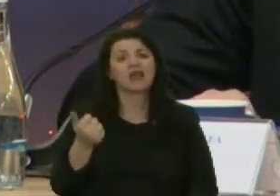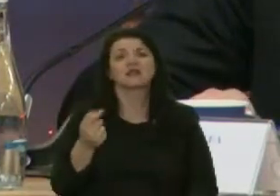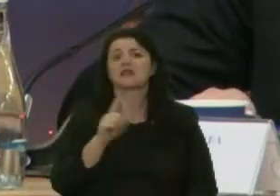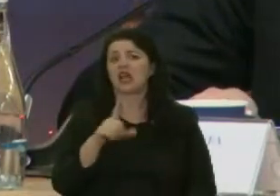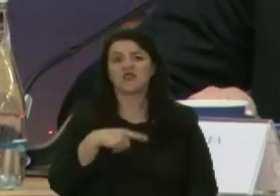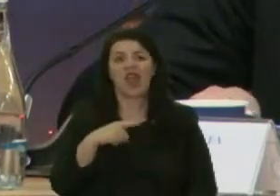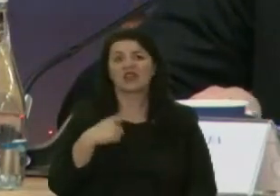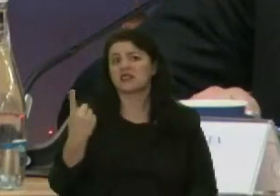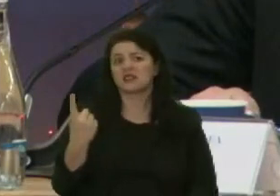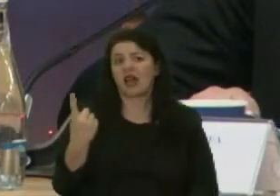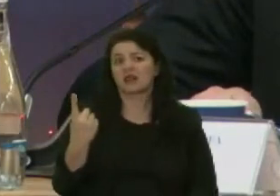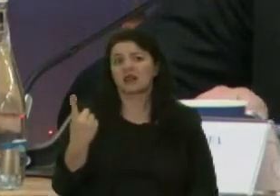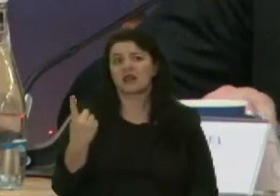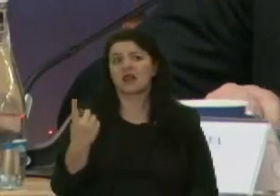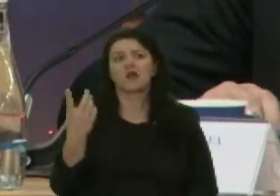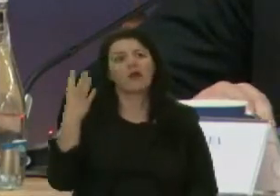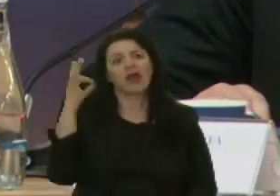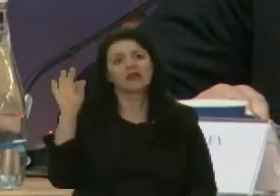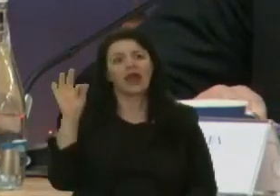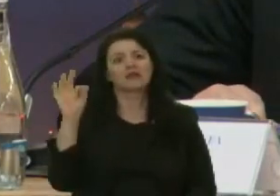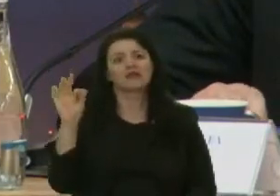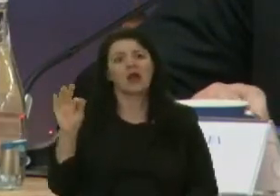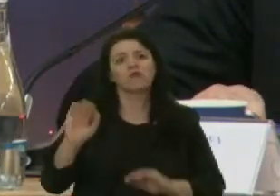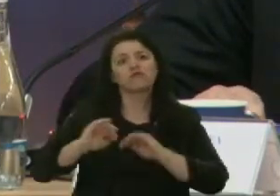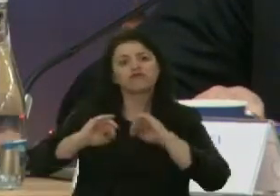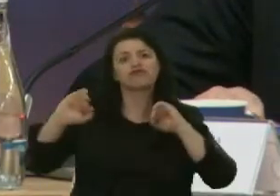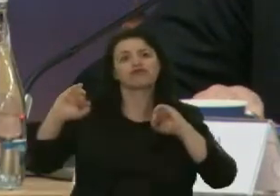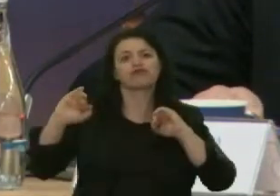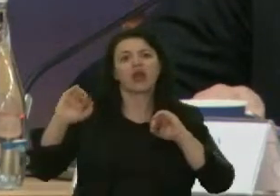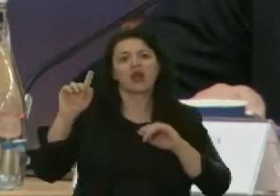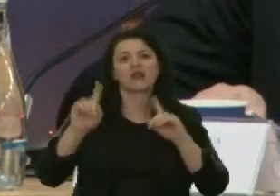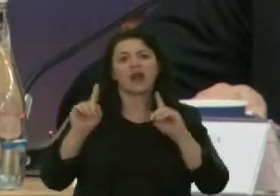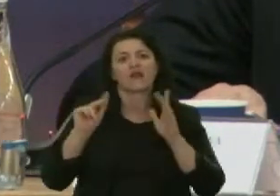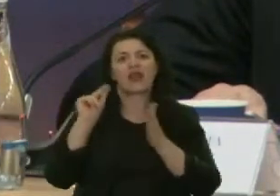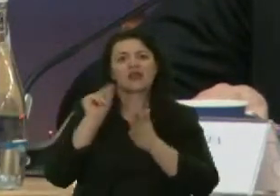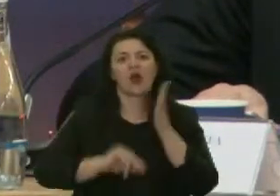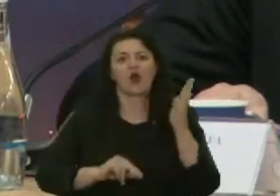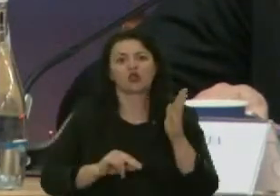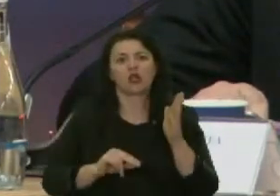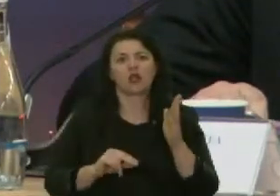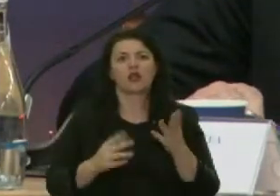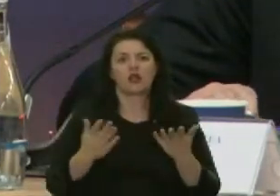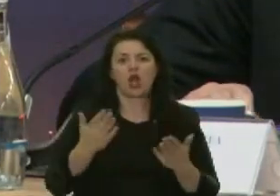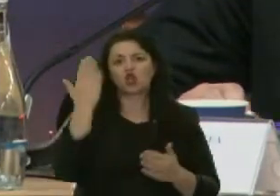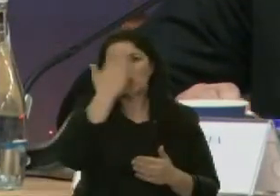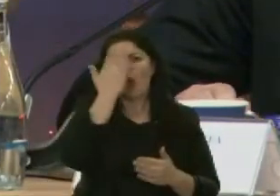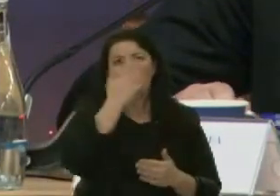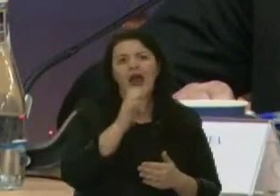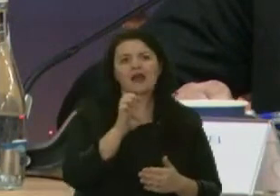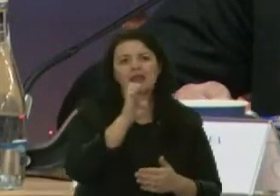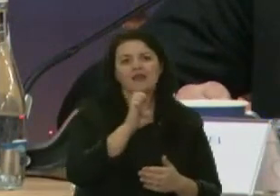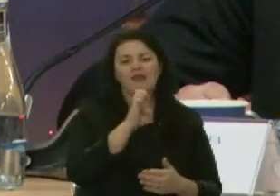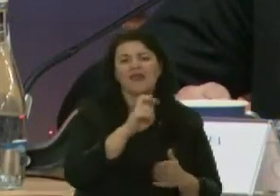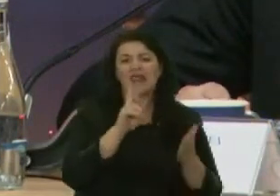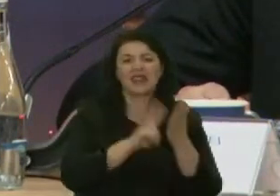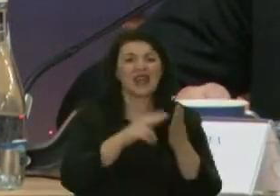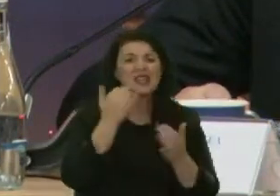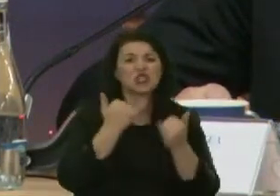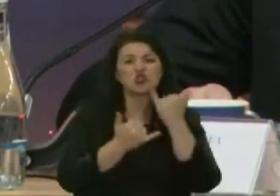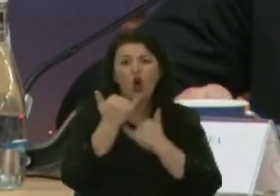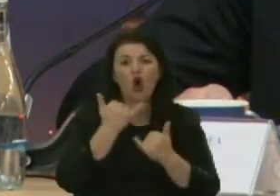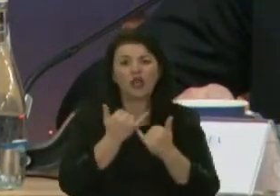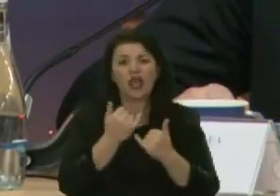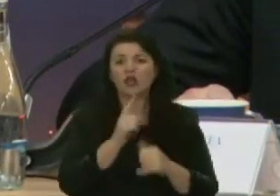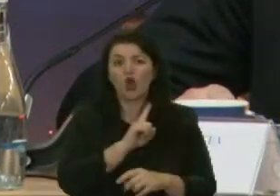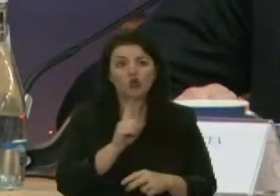dumneavoastră Erați în altă în altă zodie Dacă ați fi fost de acord cu asemenea lucruri ca școala ardeleană să nu șii făcut datoria în istorie repet noi nu